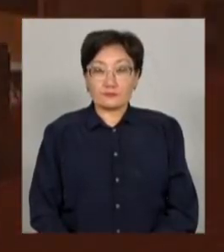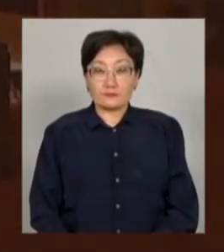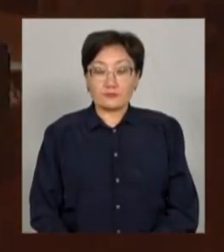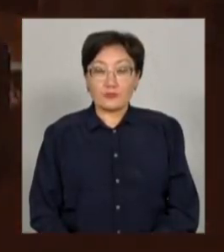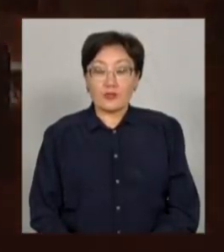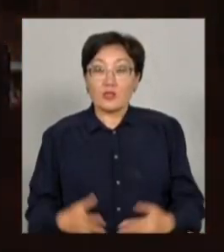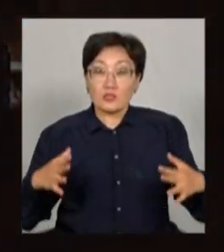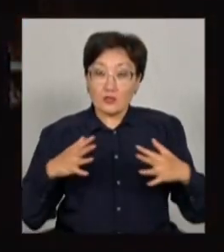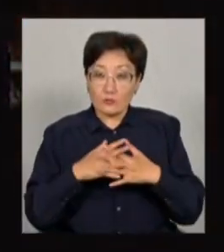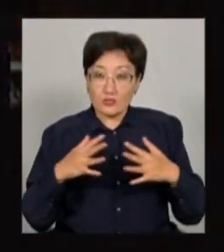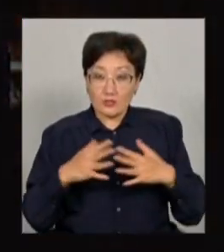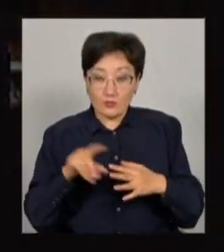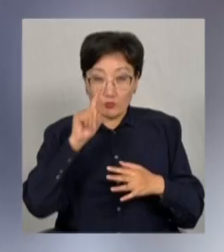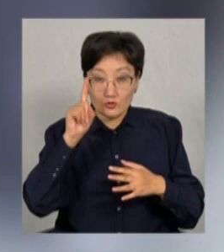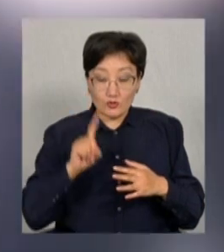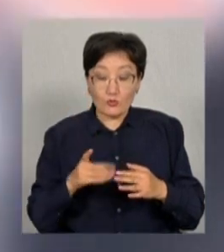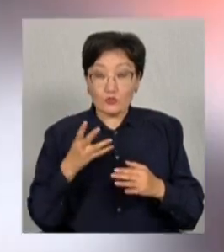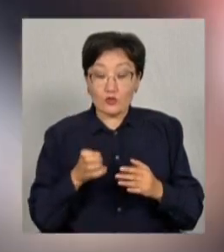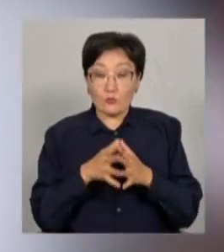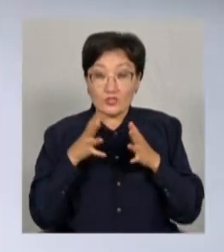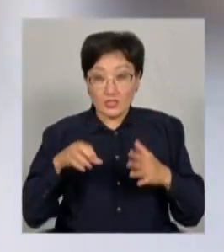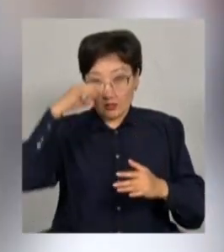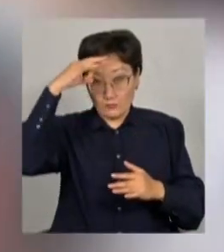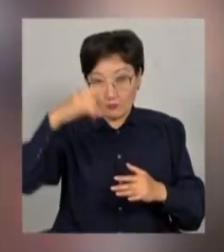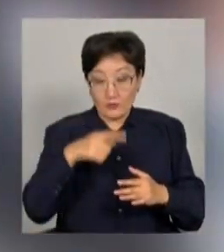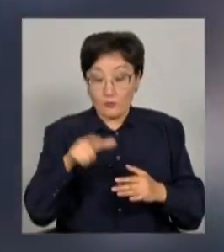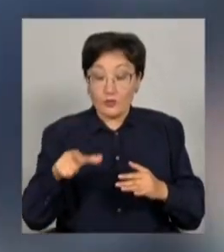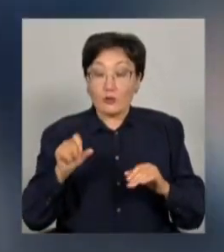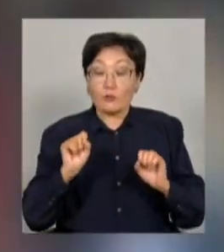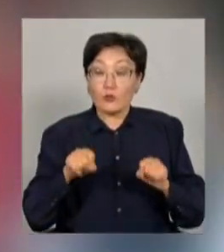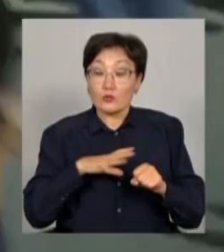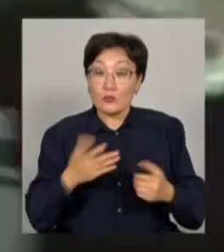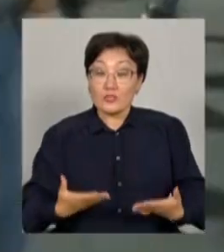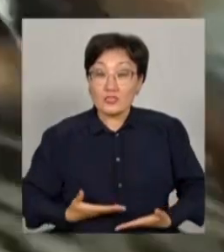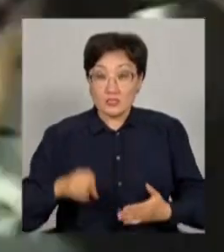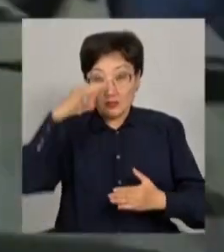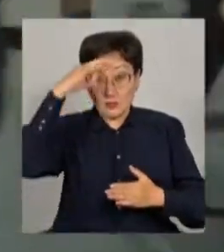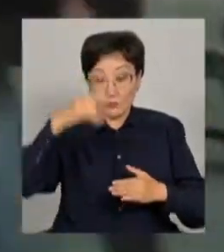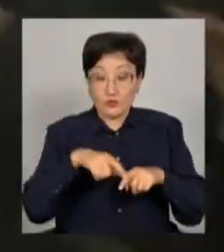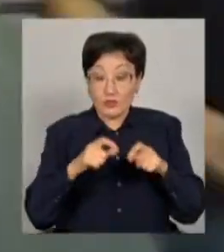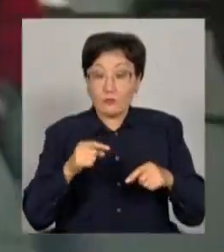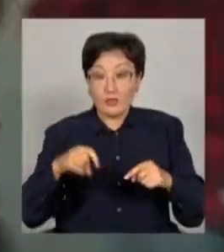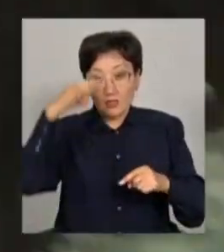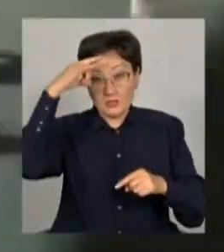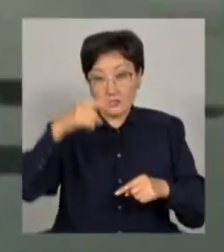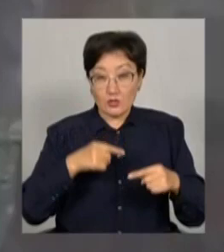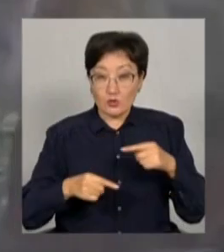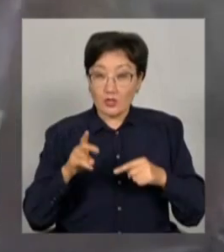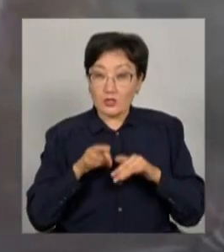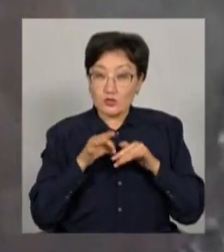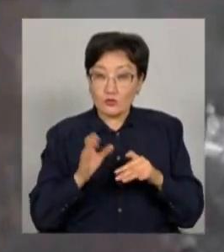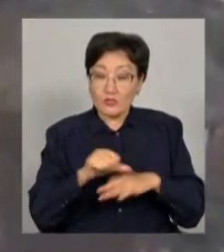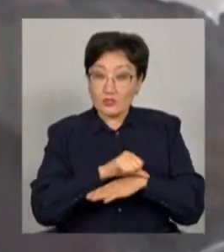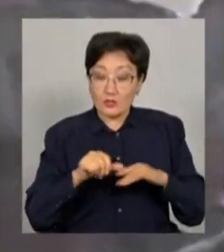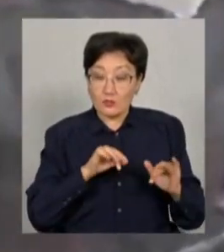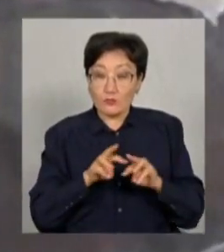Қарулы қақтығыс болып жатқан Израильде 400-ден астам қазақстандық болуы мүмкін. Отандастарымызды елге қайтару қалай жүзеге аспақ? Сыртқы